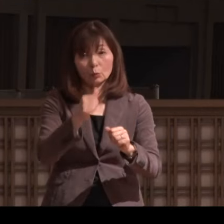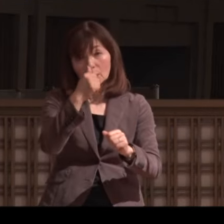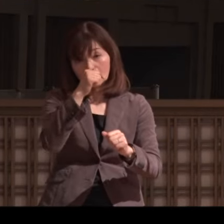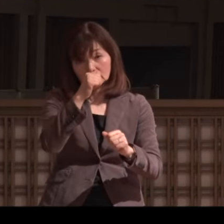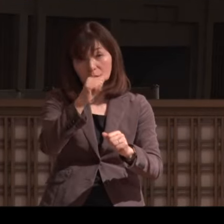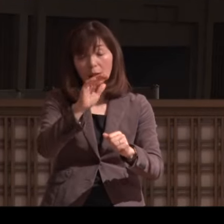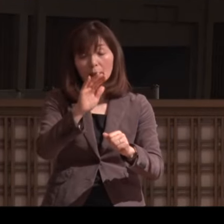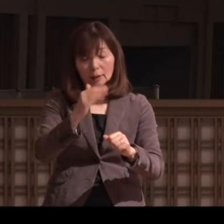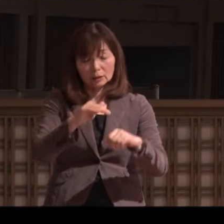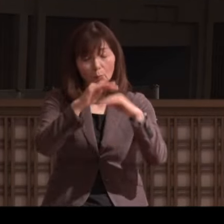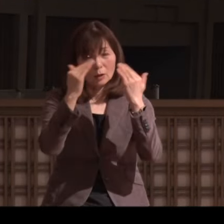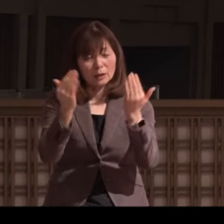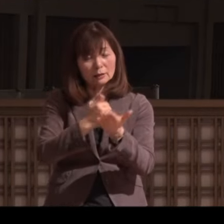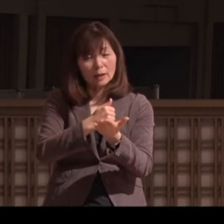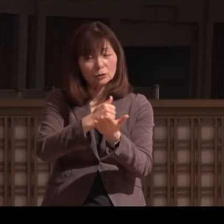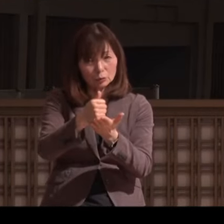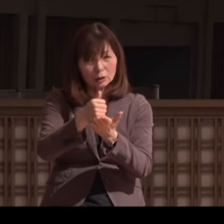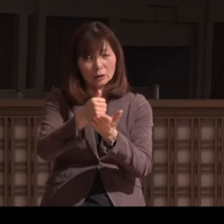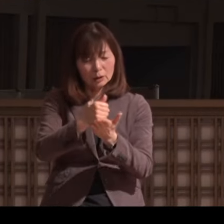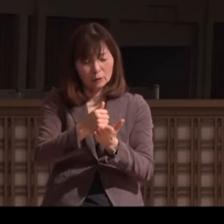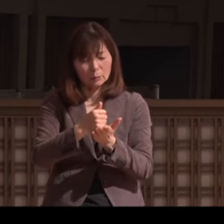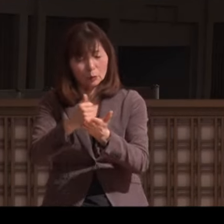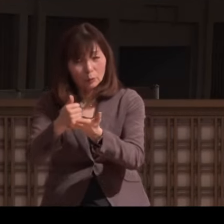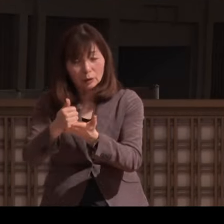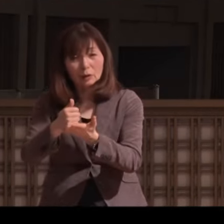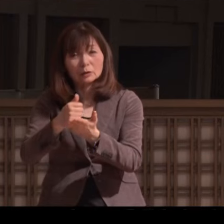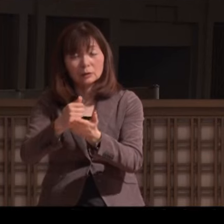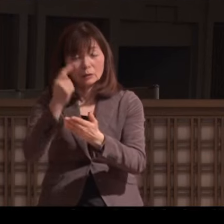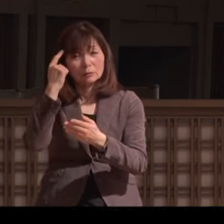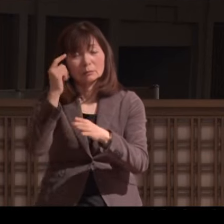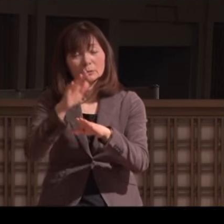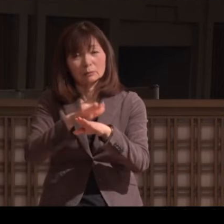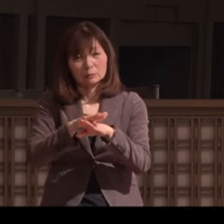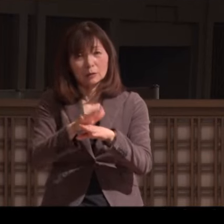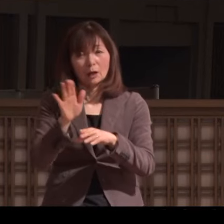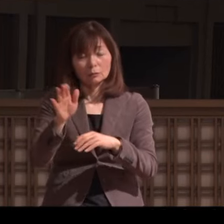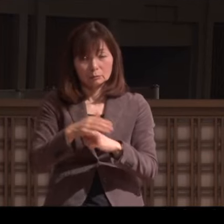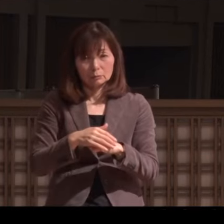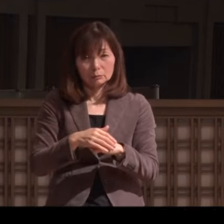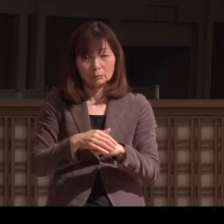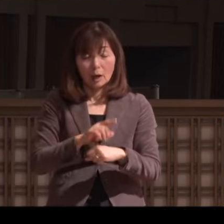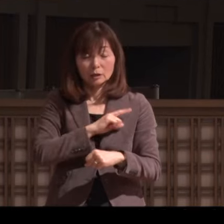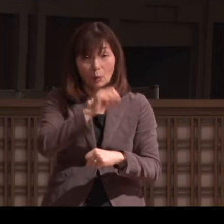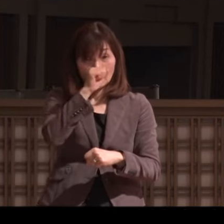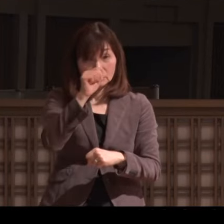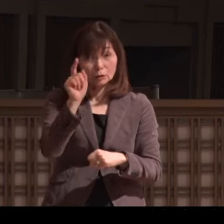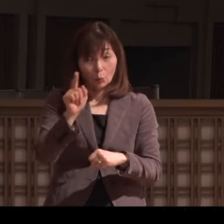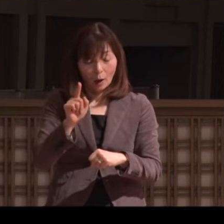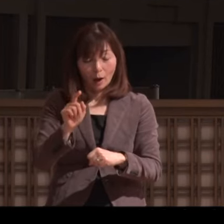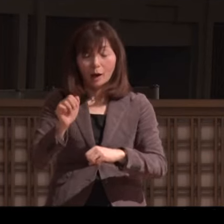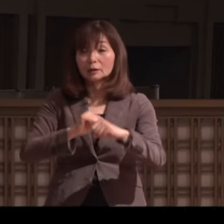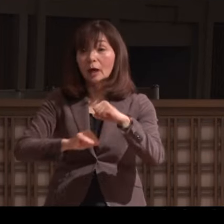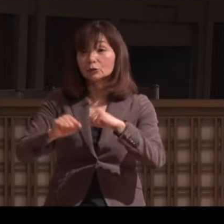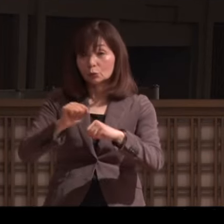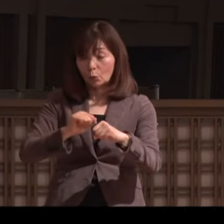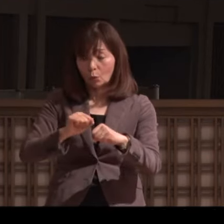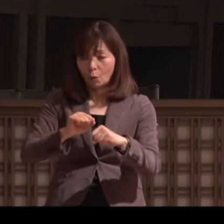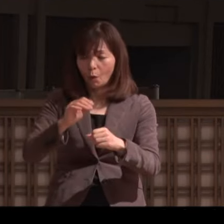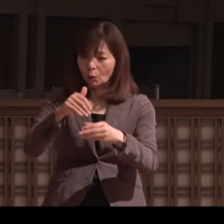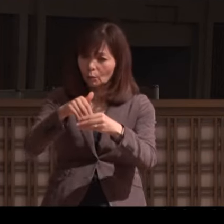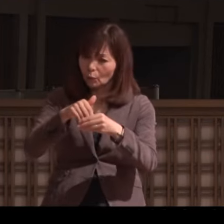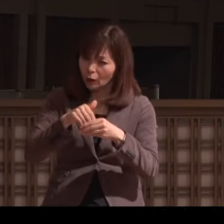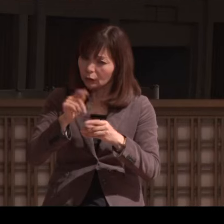もまだ全体主義に取り込まりやすい性格持ってますじゃ1番いいのは活動お金がもらえるかどうか分から